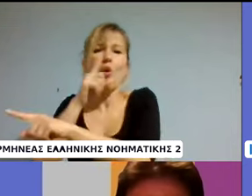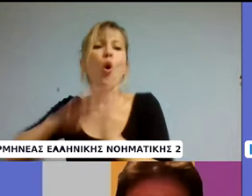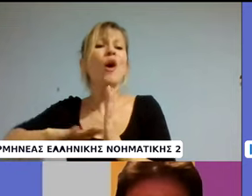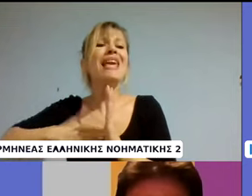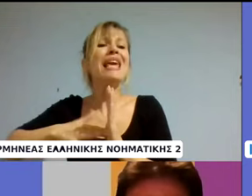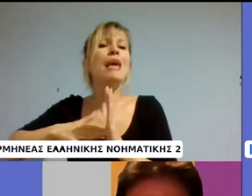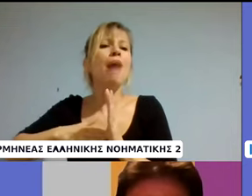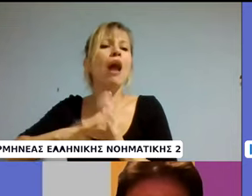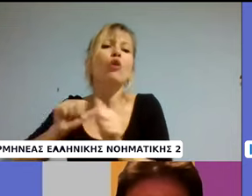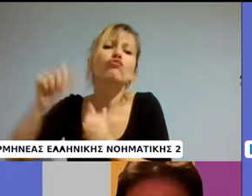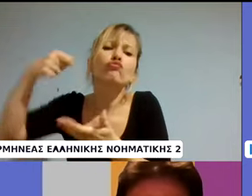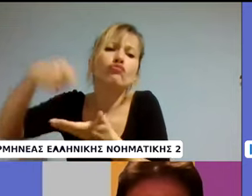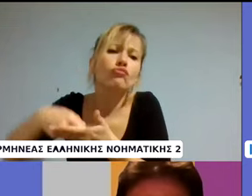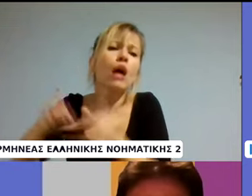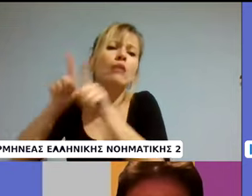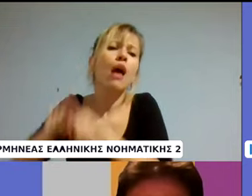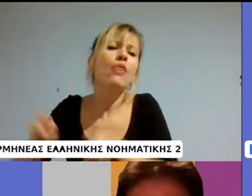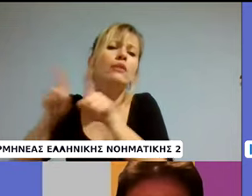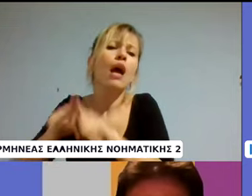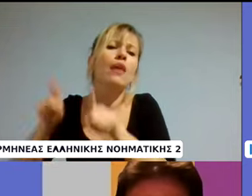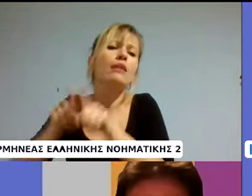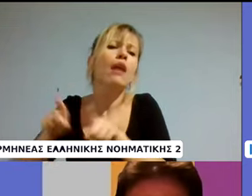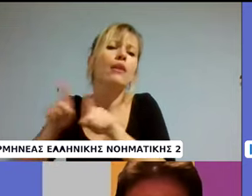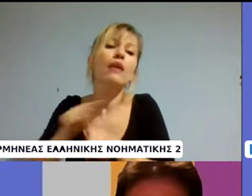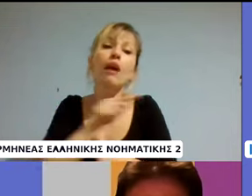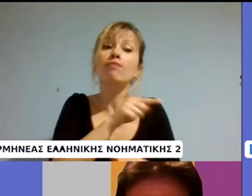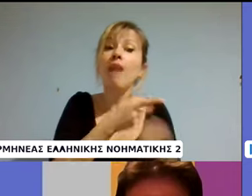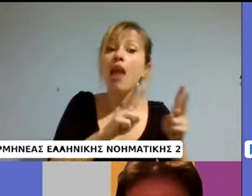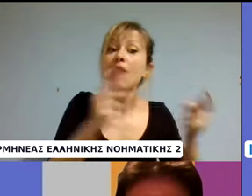ως υπάλληλος εάν εδρεωθεί στην αγορά.